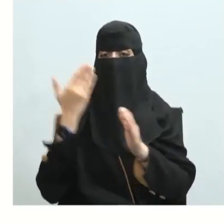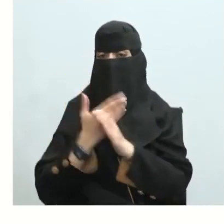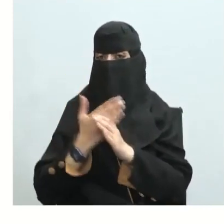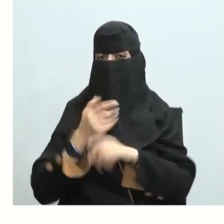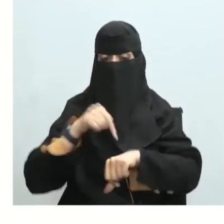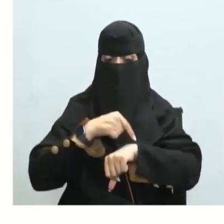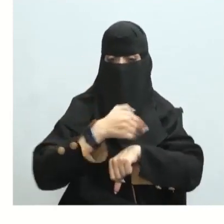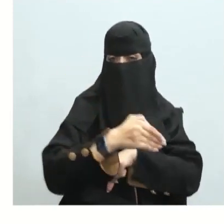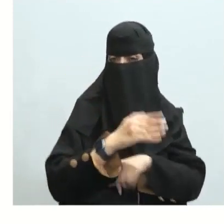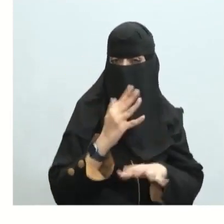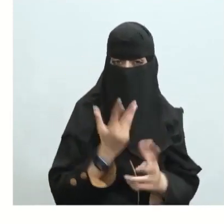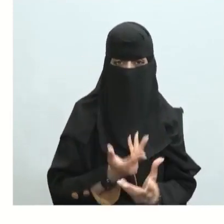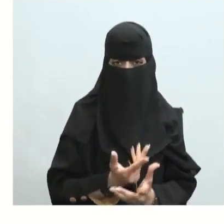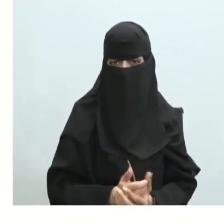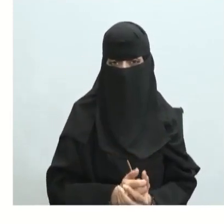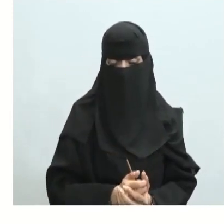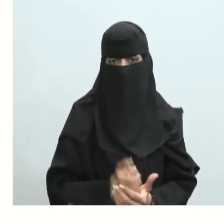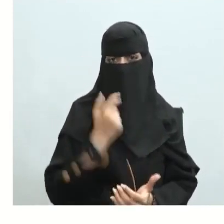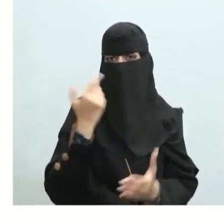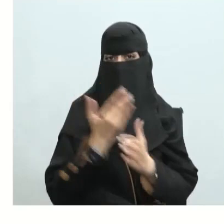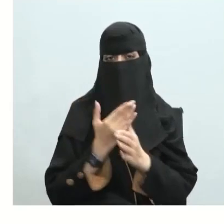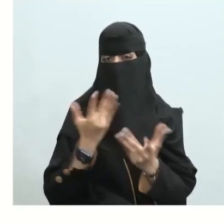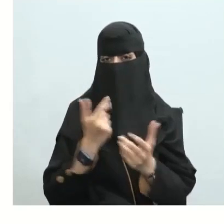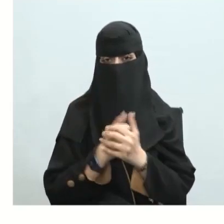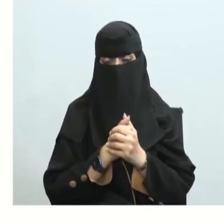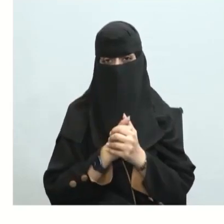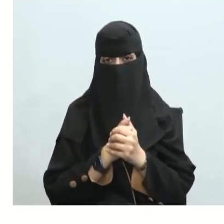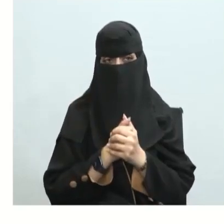التاخر الصباحي من وجهه نظرك تذكر ذلك ما